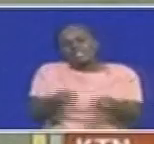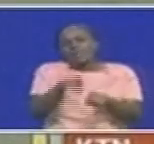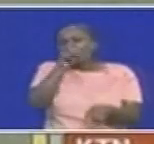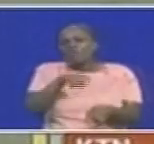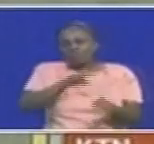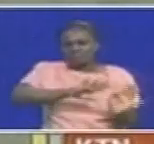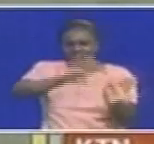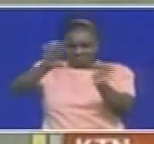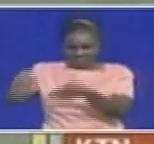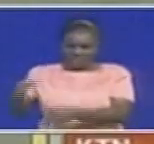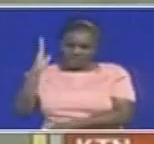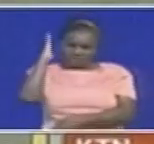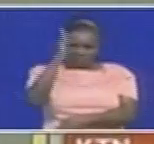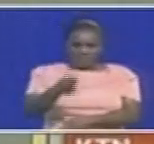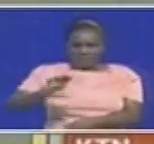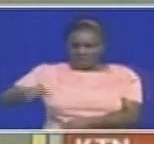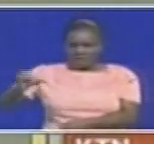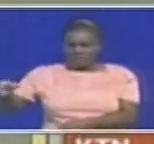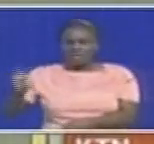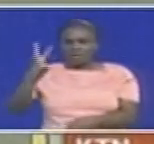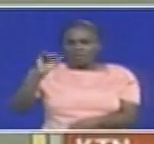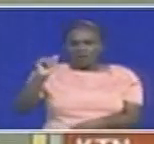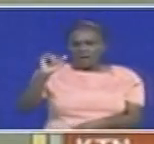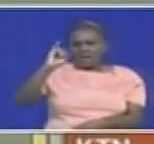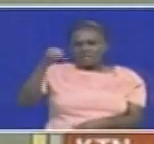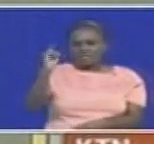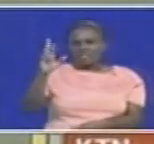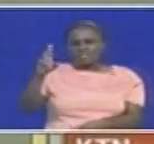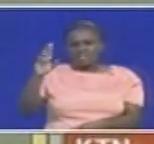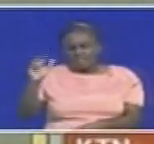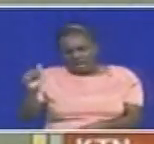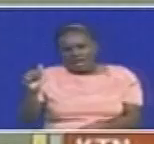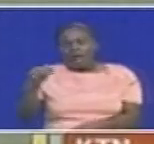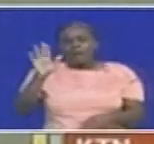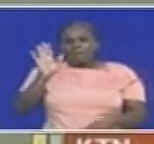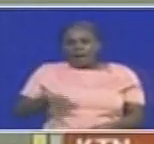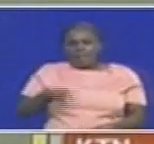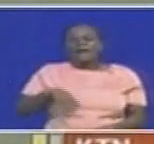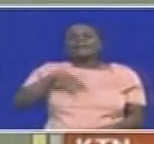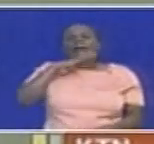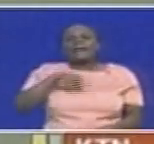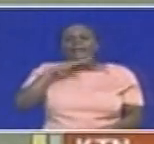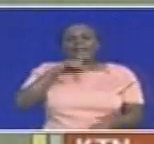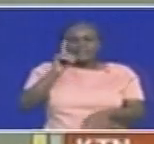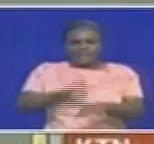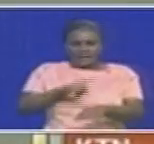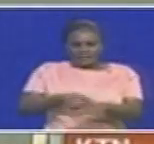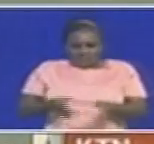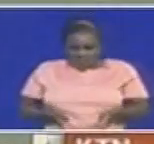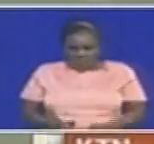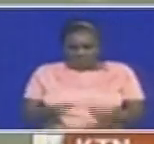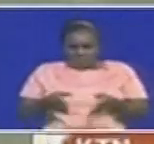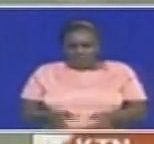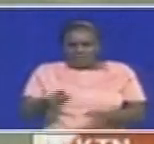Kando na hayo, tulikia katika kaunti ya Wajia ambapo visa vya mama kufariki wakati wanapojifungua